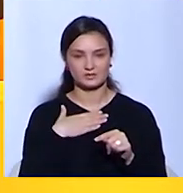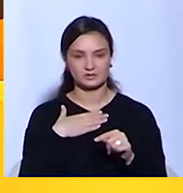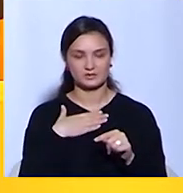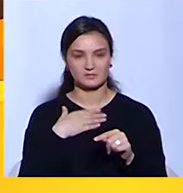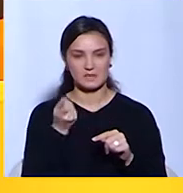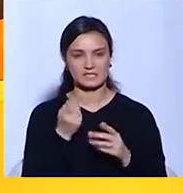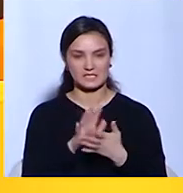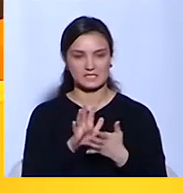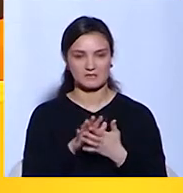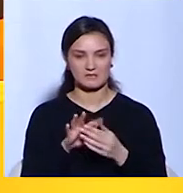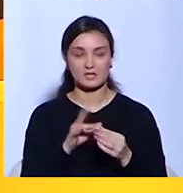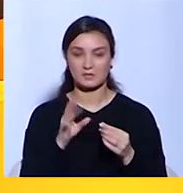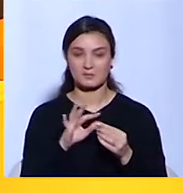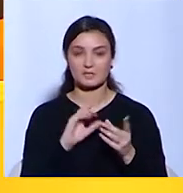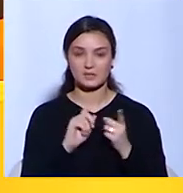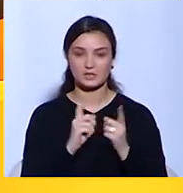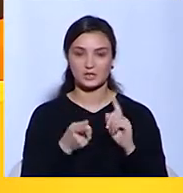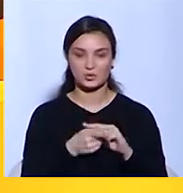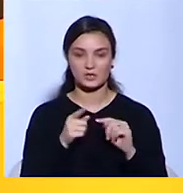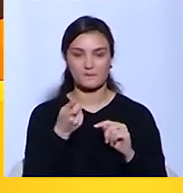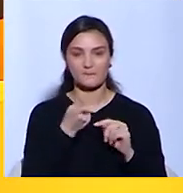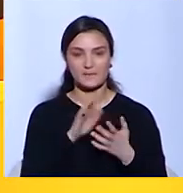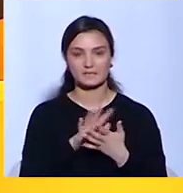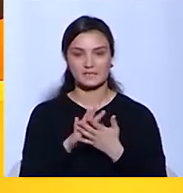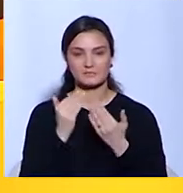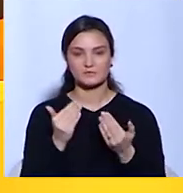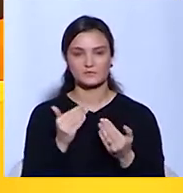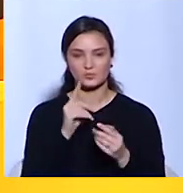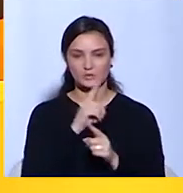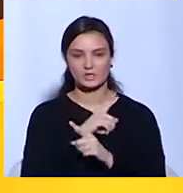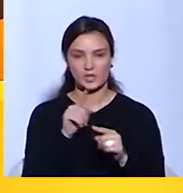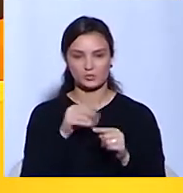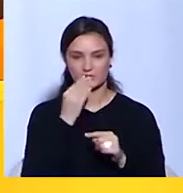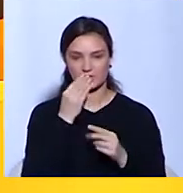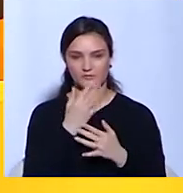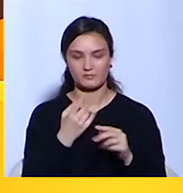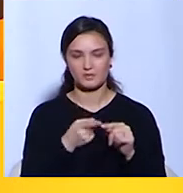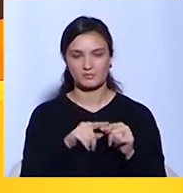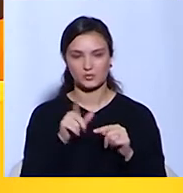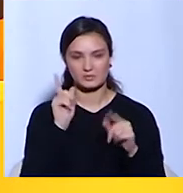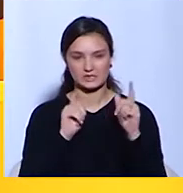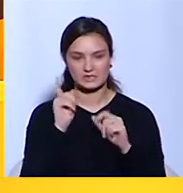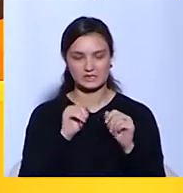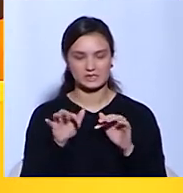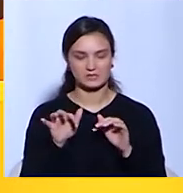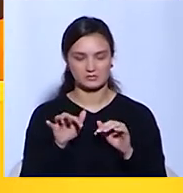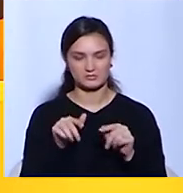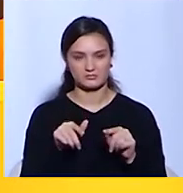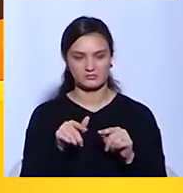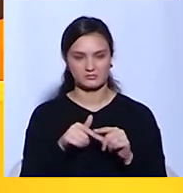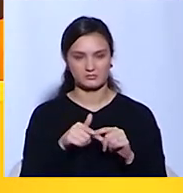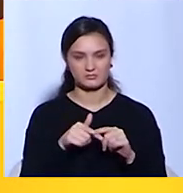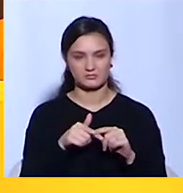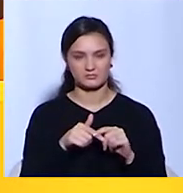დაამთავრეს ბაქტერიებმა. მაგრამ სამაგიეროდ ამ ბაქტერიებისთვის ეს არის უნიკალური საკვები. ამიტომ რძის ნაწარმი